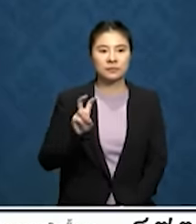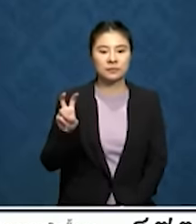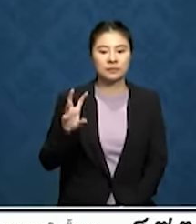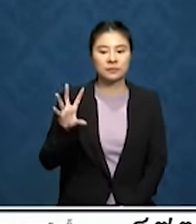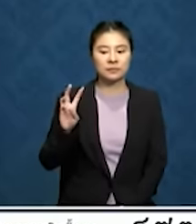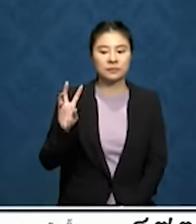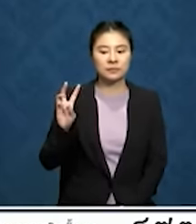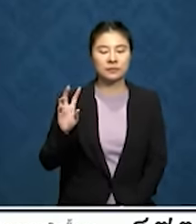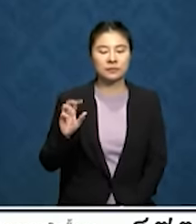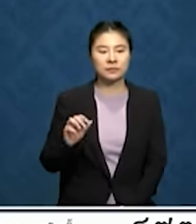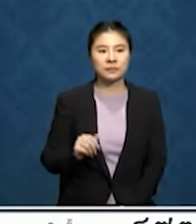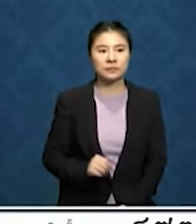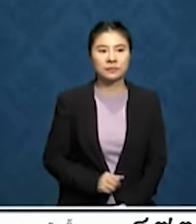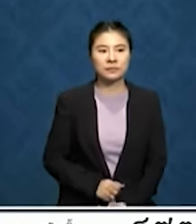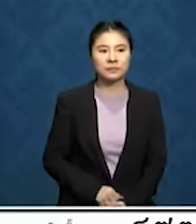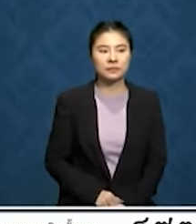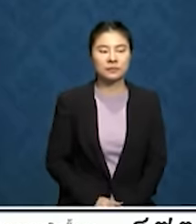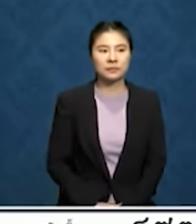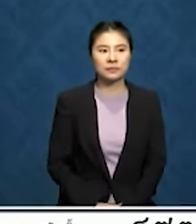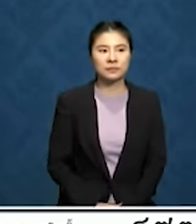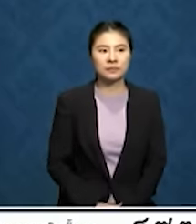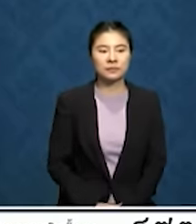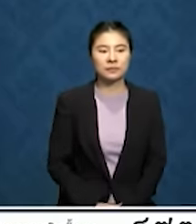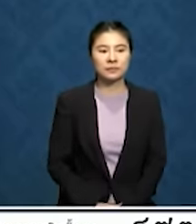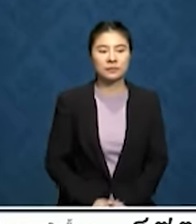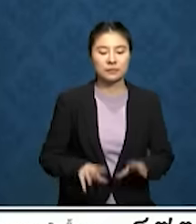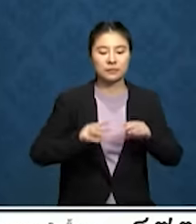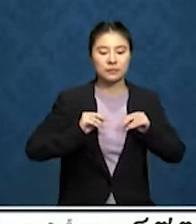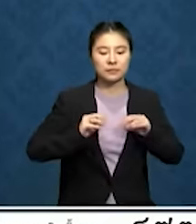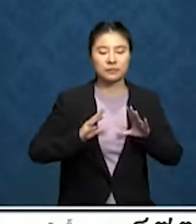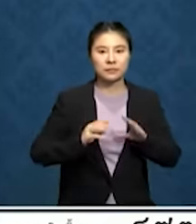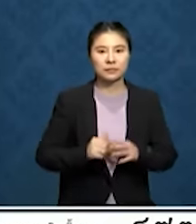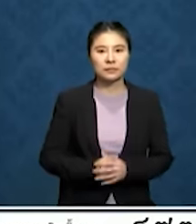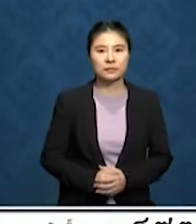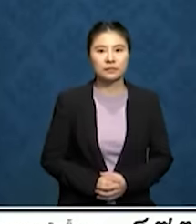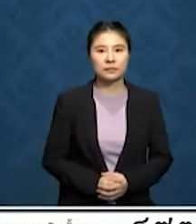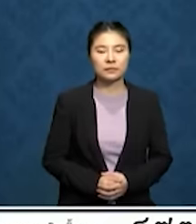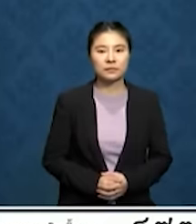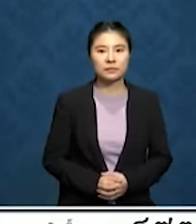266นายภูลศักดิ์จันจำปี ไม่เห็นชอบครับ